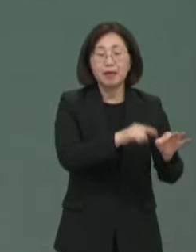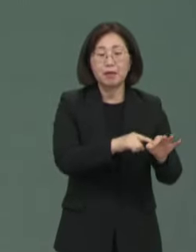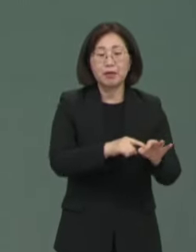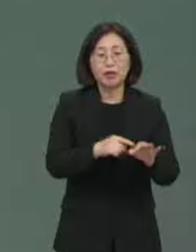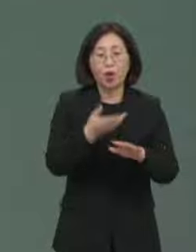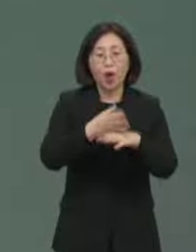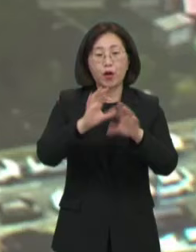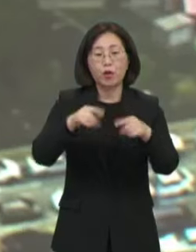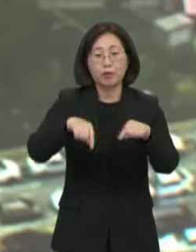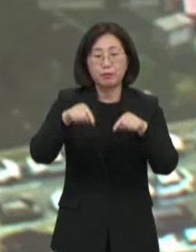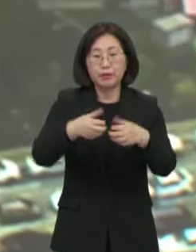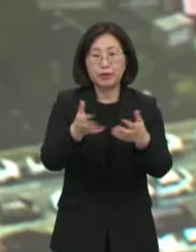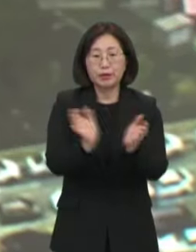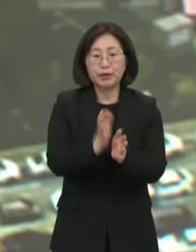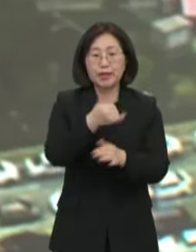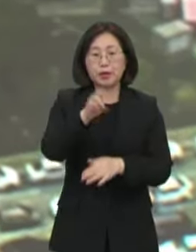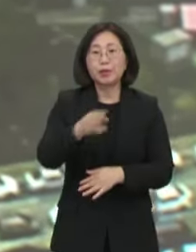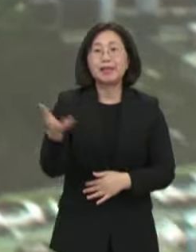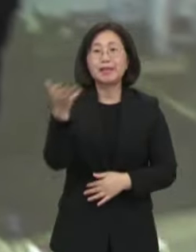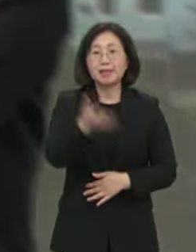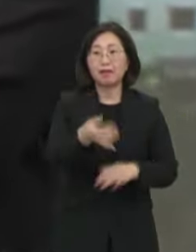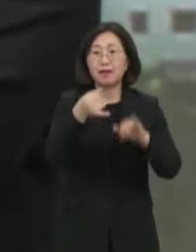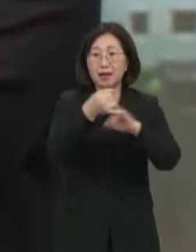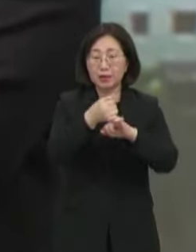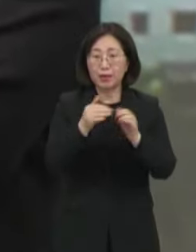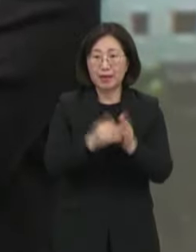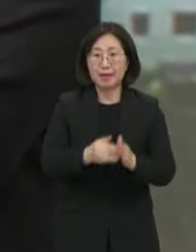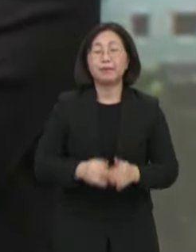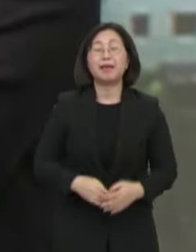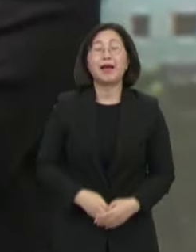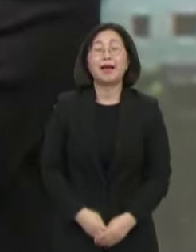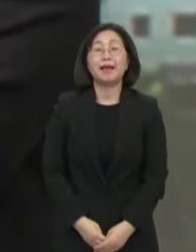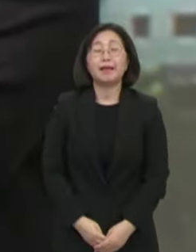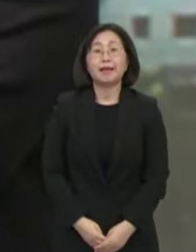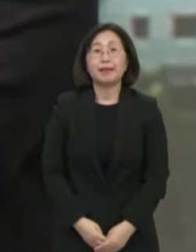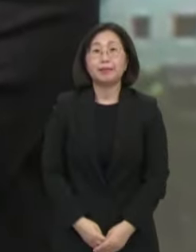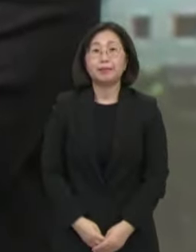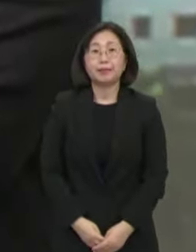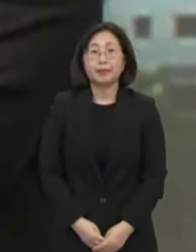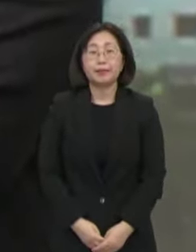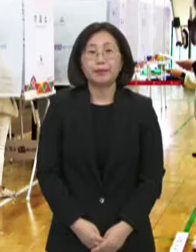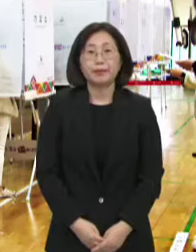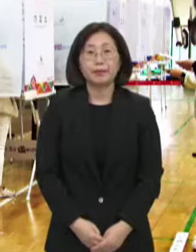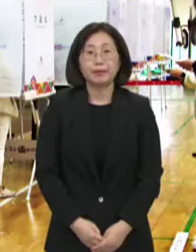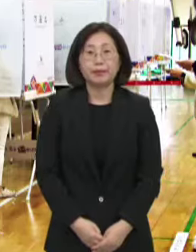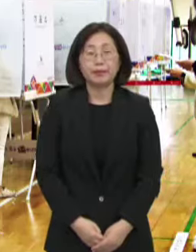위한 외교부 세종시 이전 등을 약속했습니다. TJB 김철진입니다.